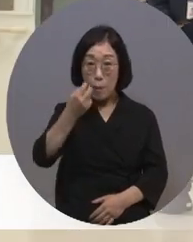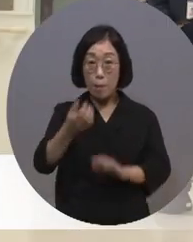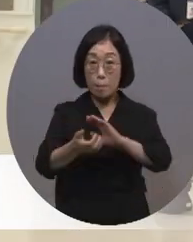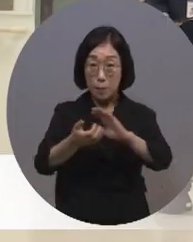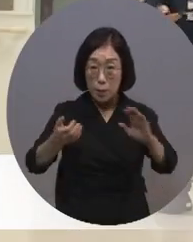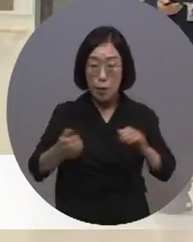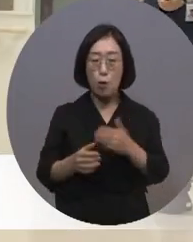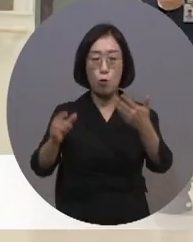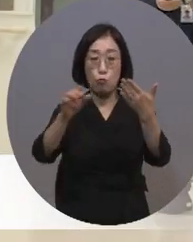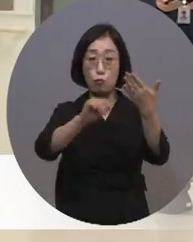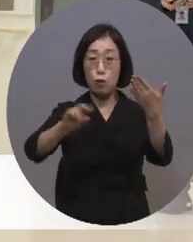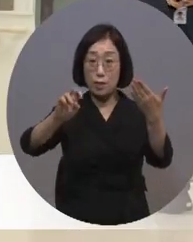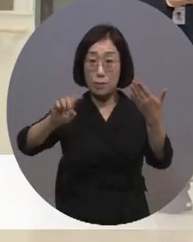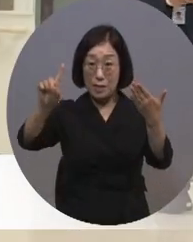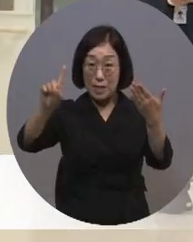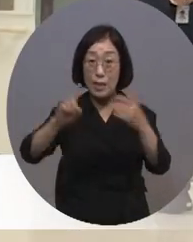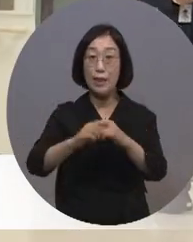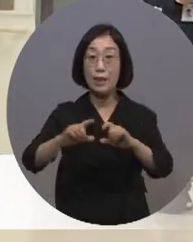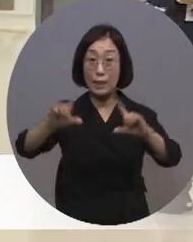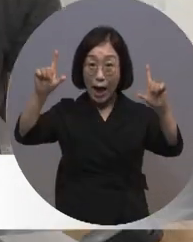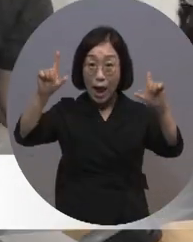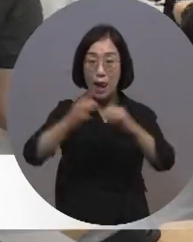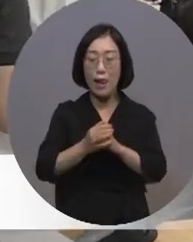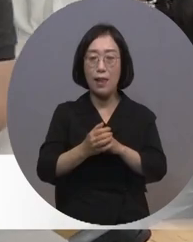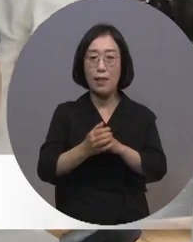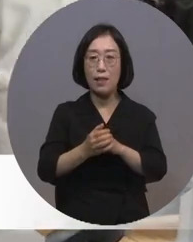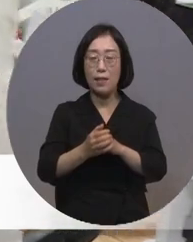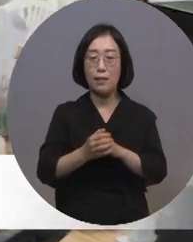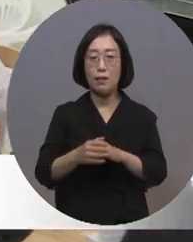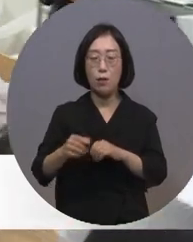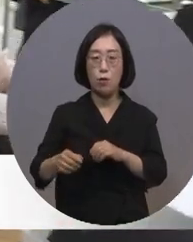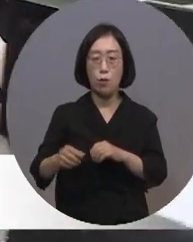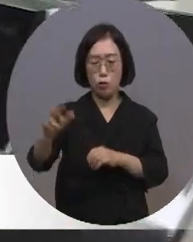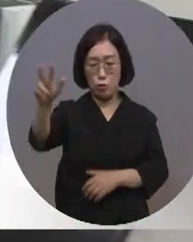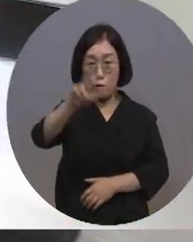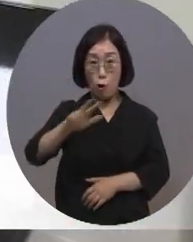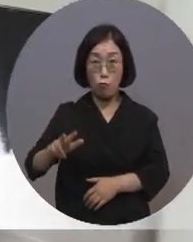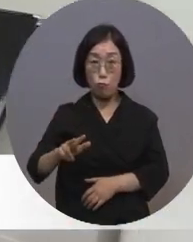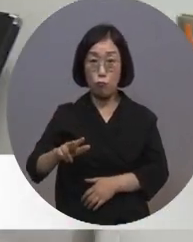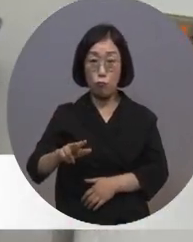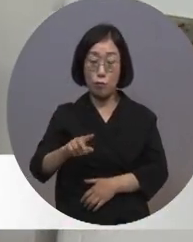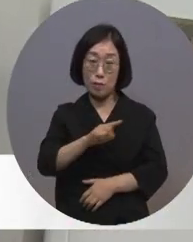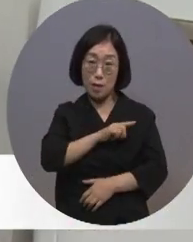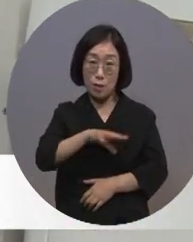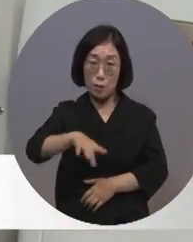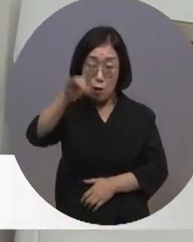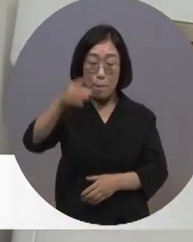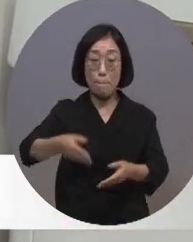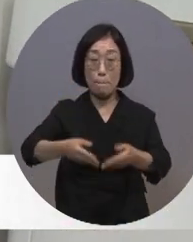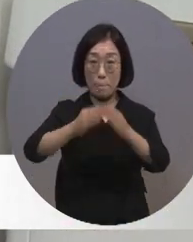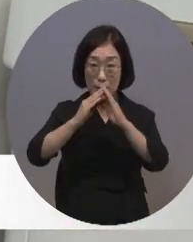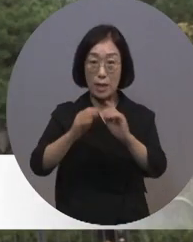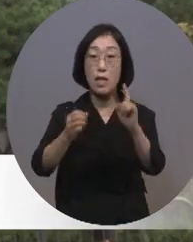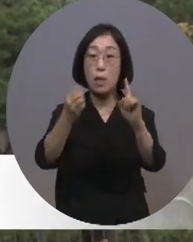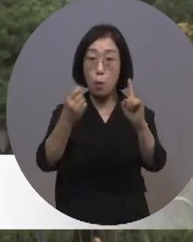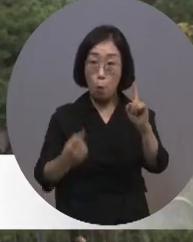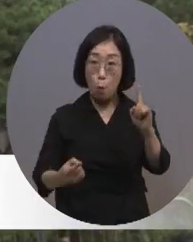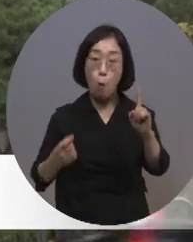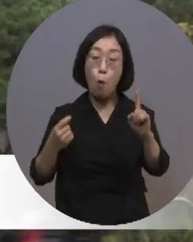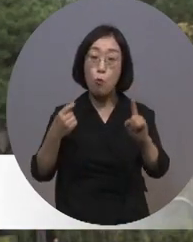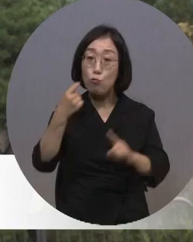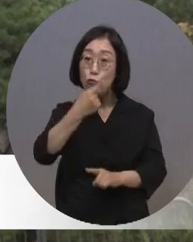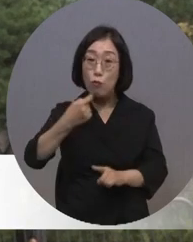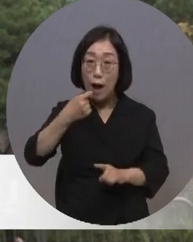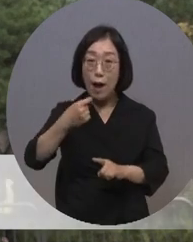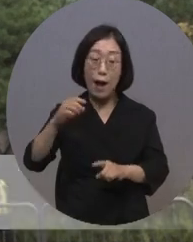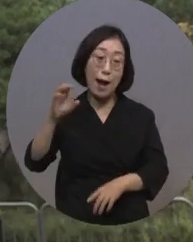월일 매복의 날을 하 두고 국내 최초 매동 1호점과 건실 서울시립